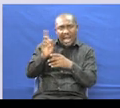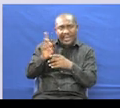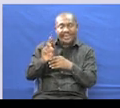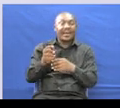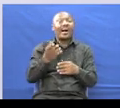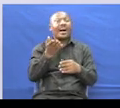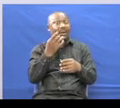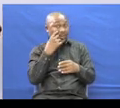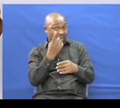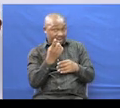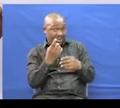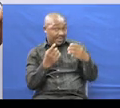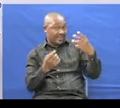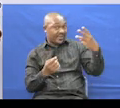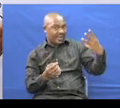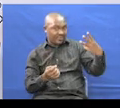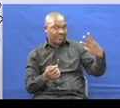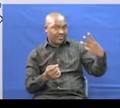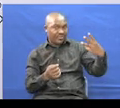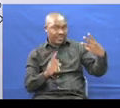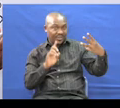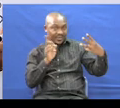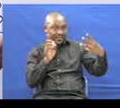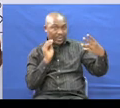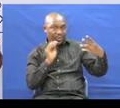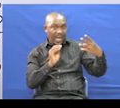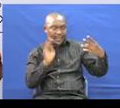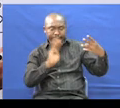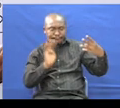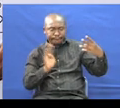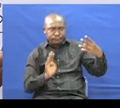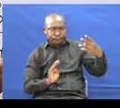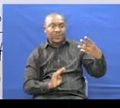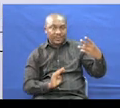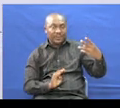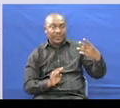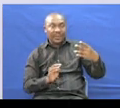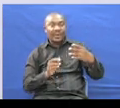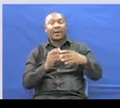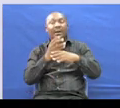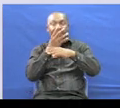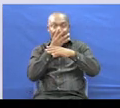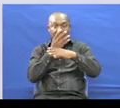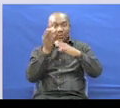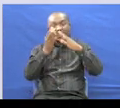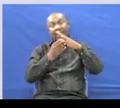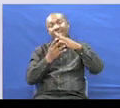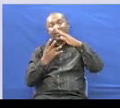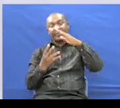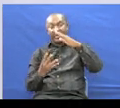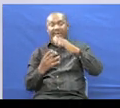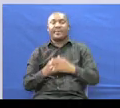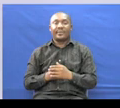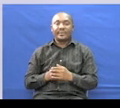3, sawa sawa. Vyumba vitatu katika vyumba vinne vimewekwa kivuli. Sawa kabisa.